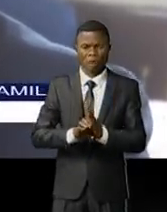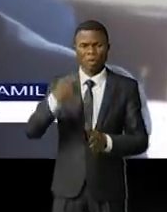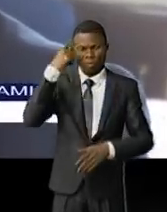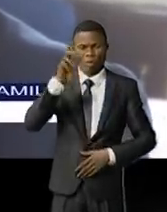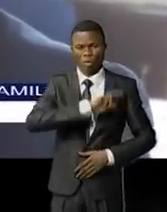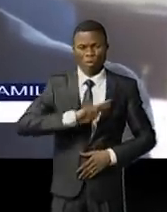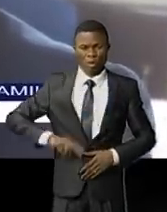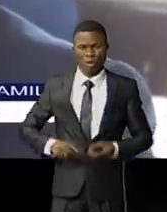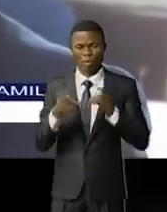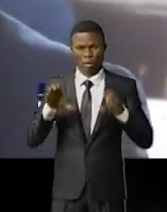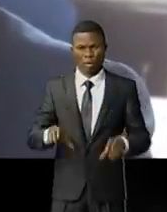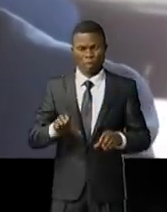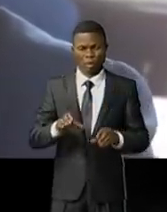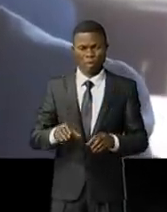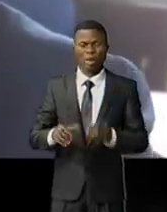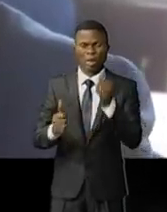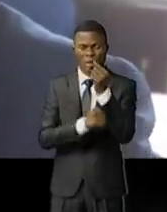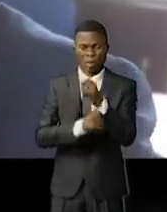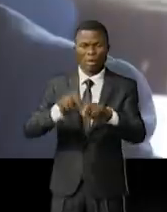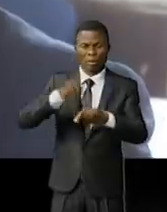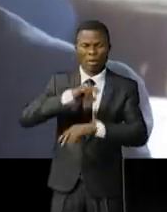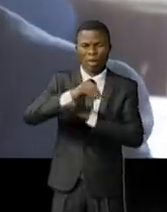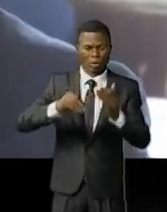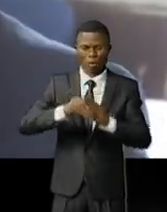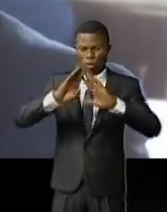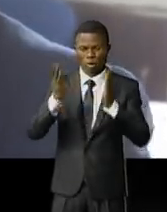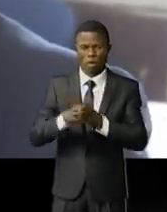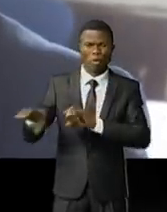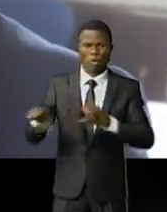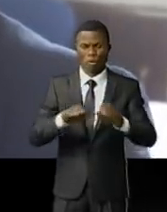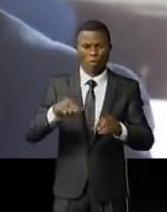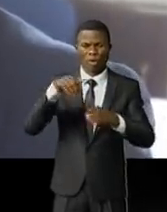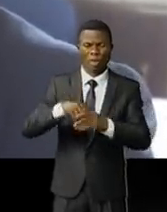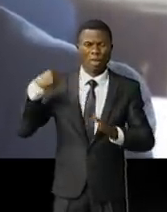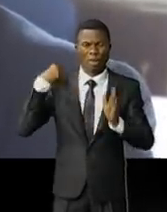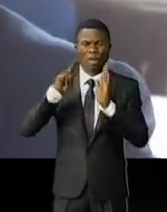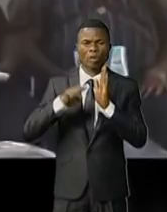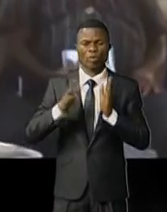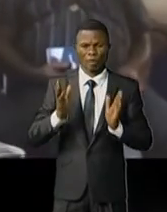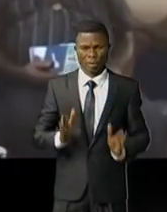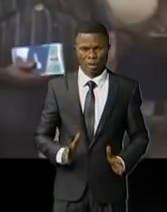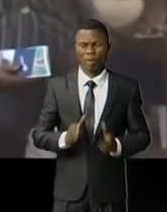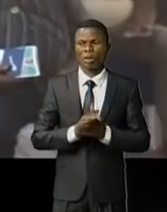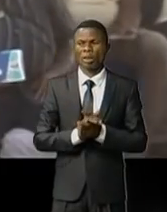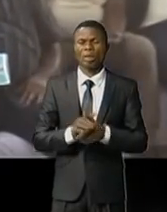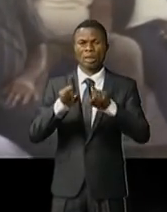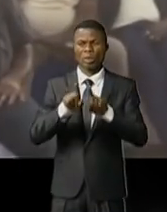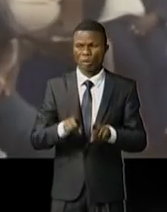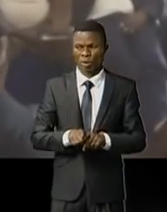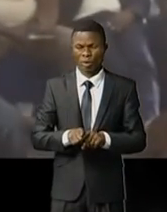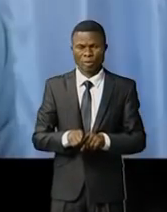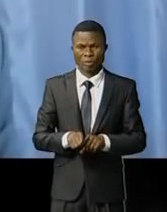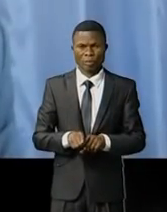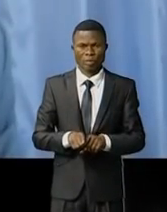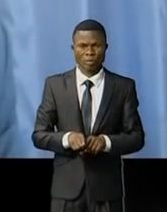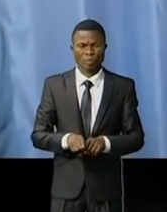du Congo place l'homme au centre de toute action gouvernementale et le